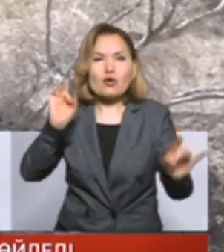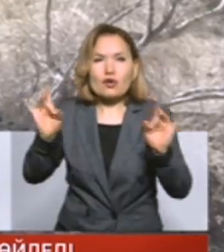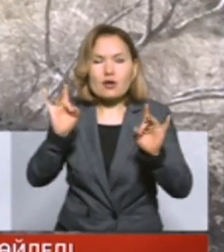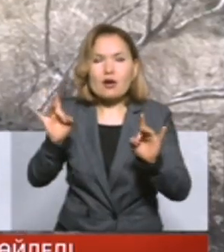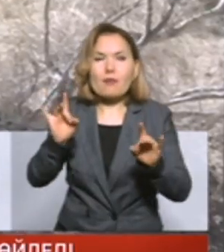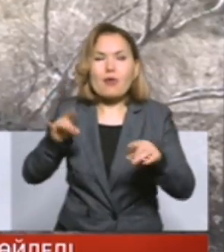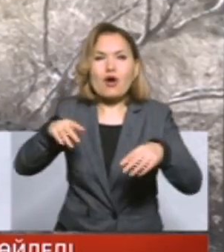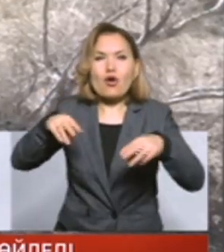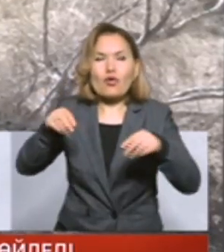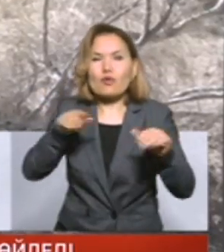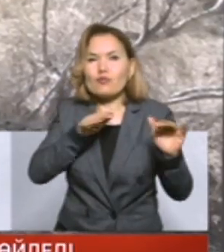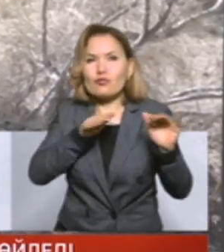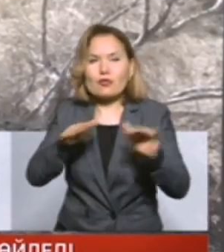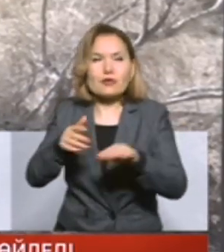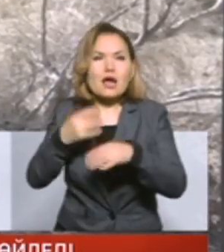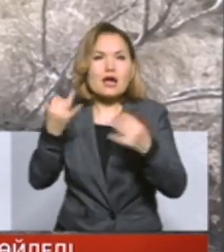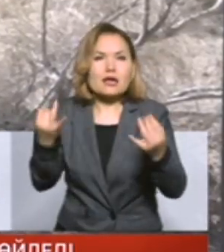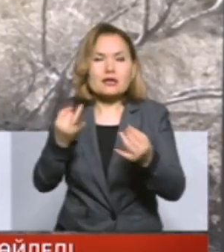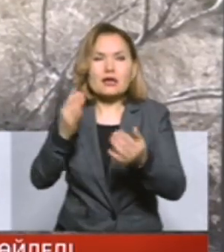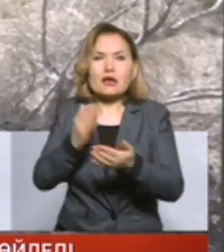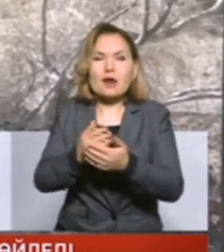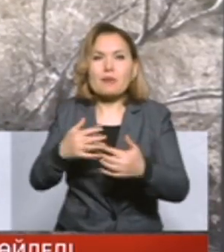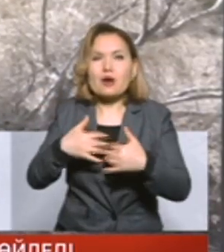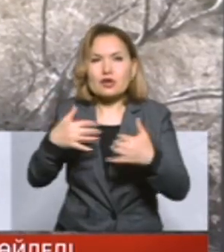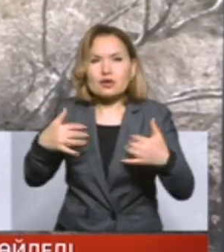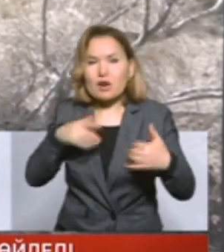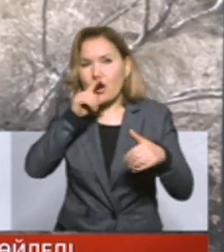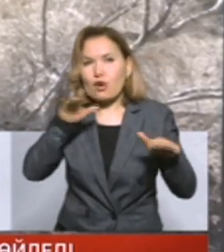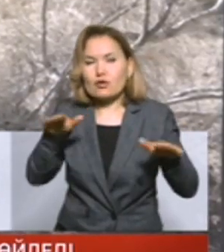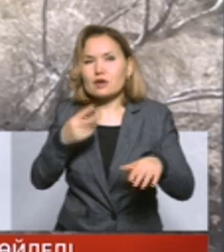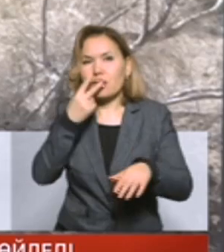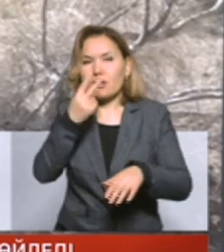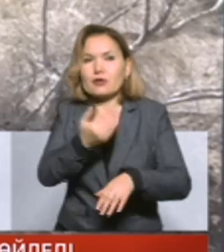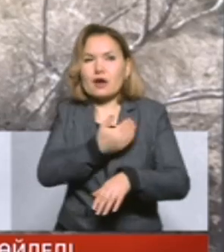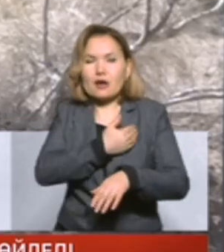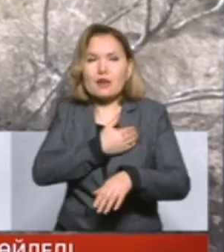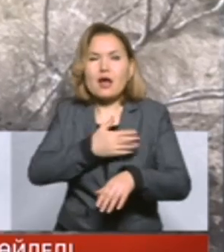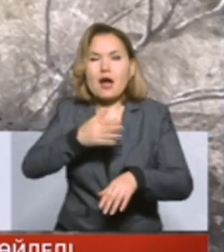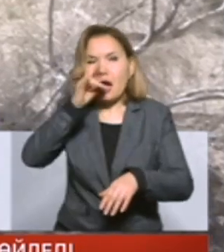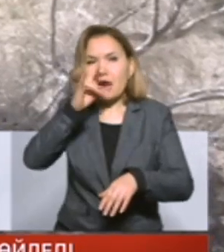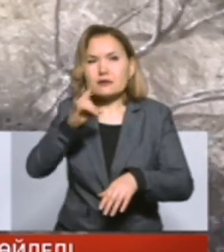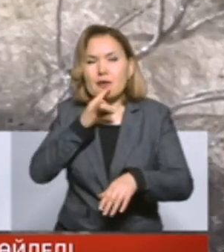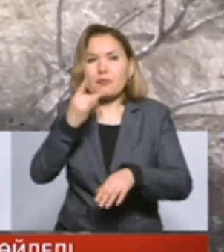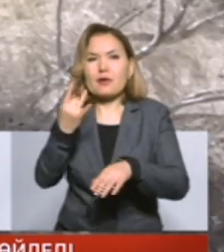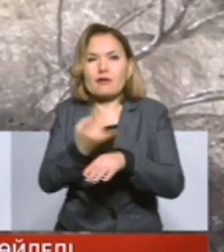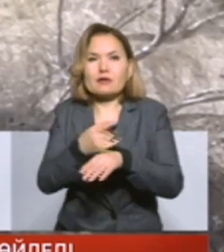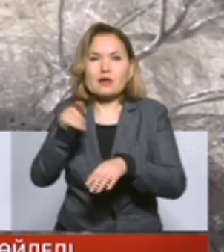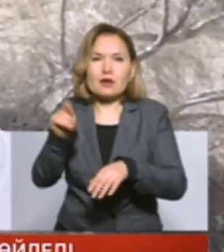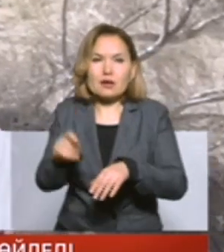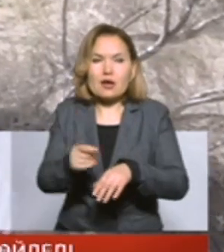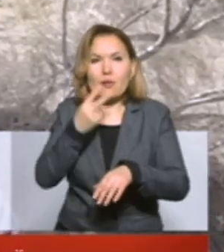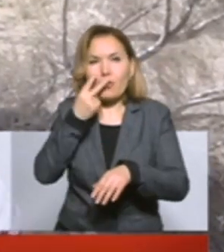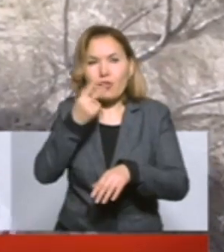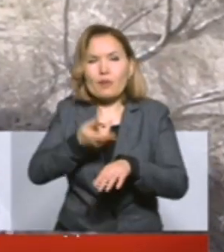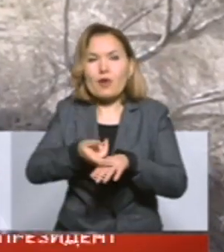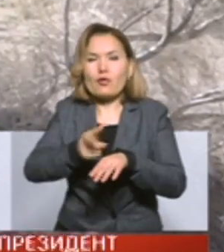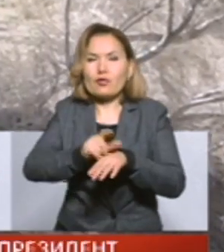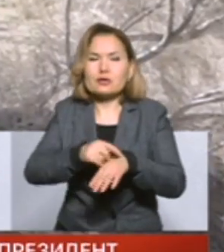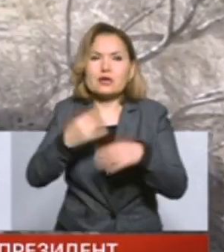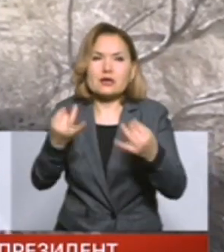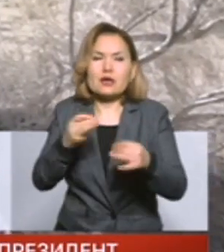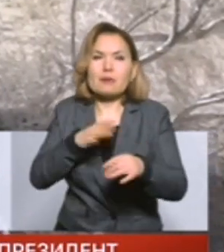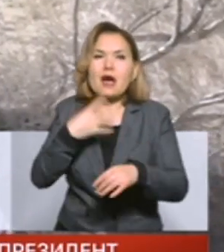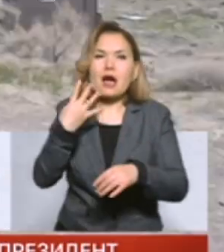Одан кейін керемет табиғаты мен жануарлар дүниесінде атап өткің келеді. Бұл біздің Қазақстанға алғаш сапарымыз. Тобымызда 40-тан